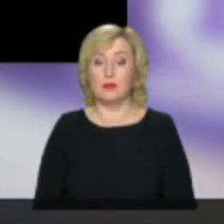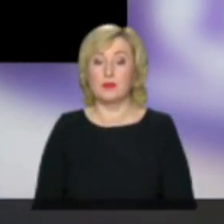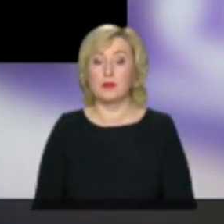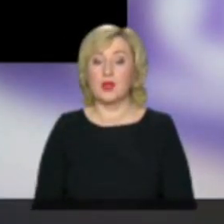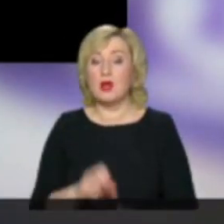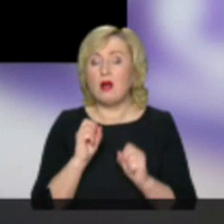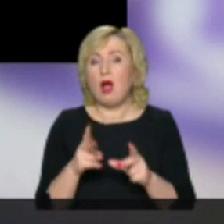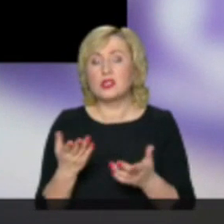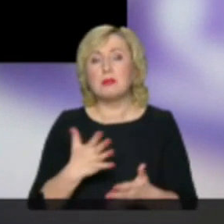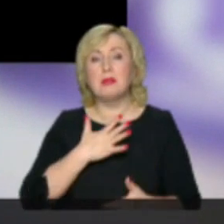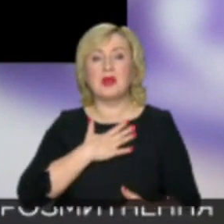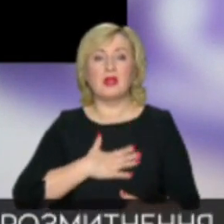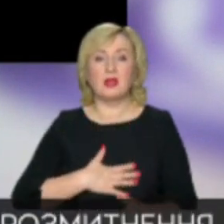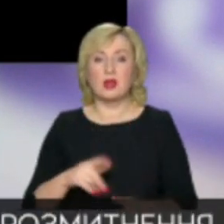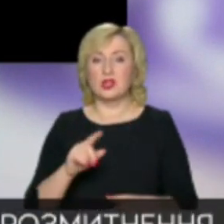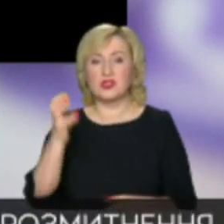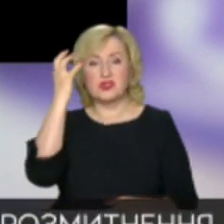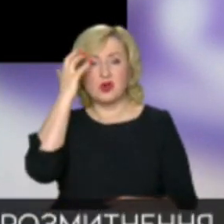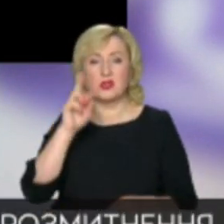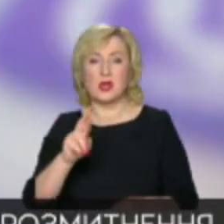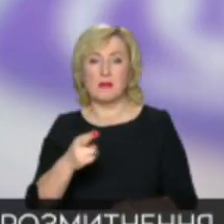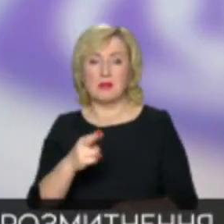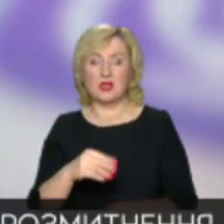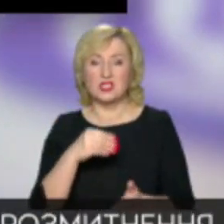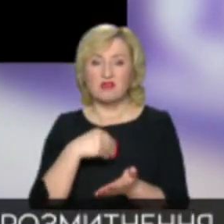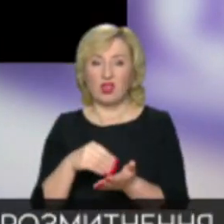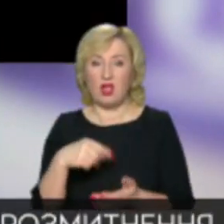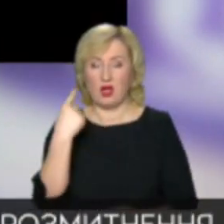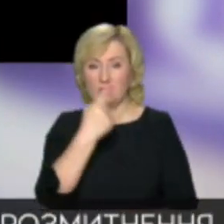Как же приятно, с черной пятницей свинорылые.